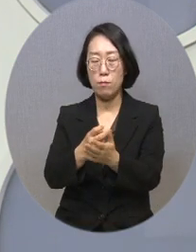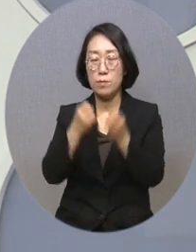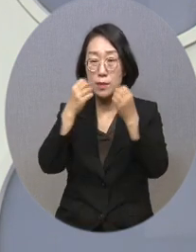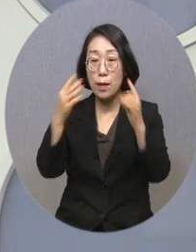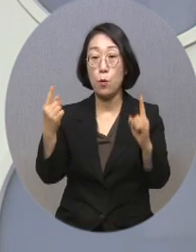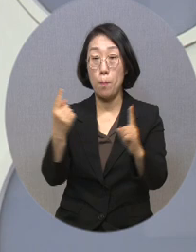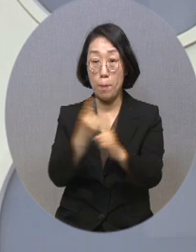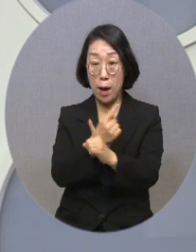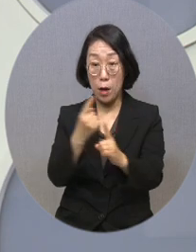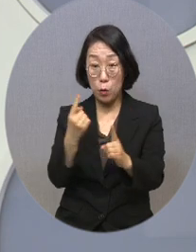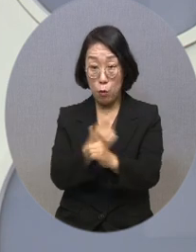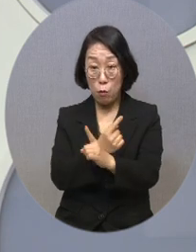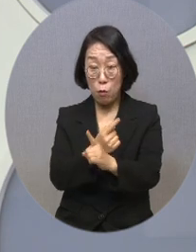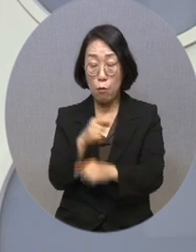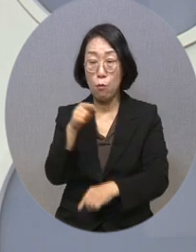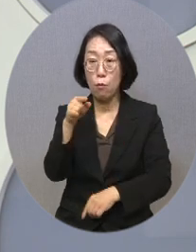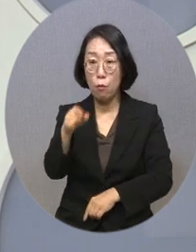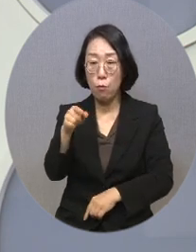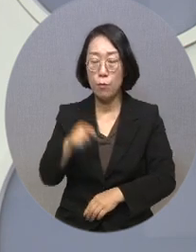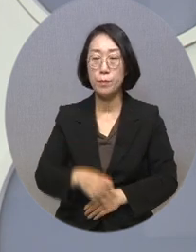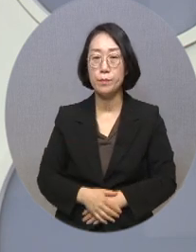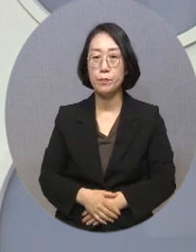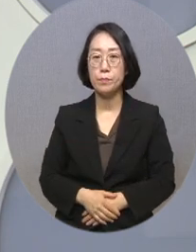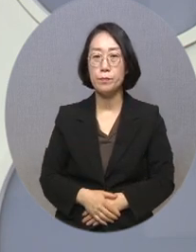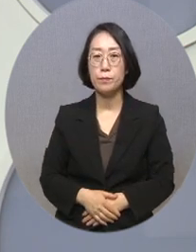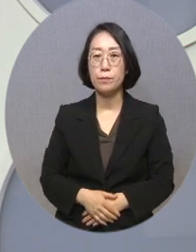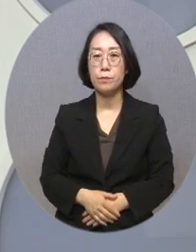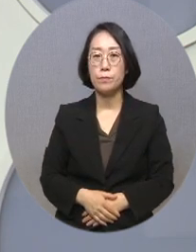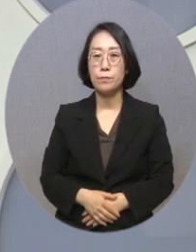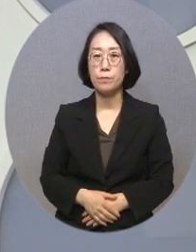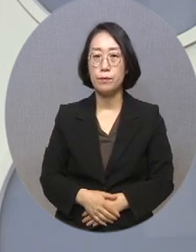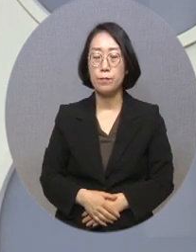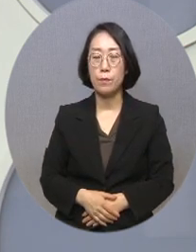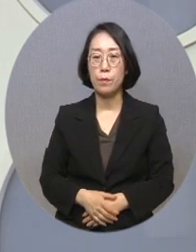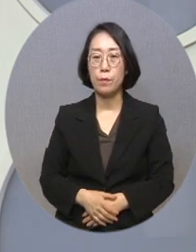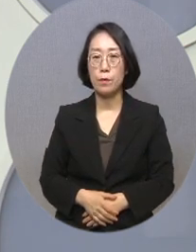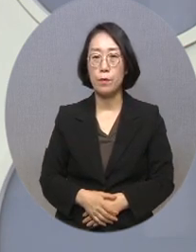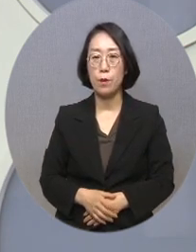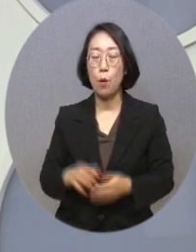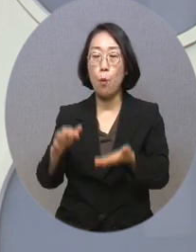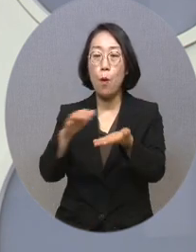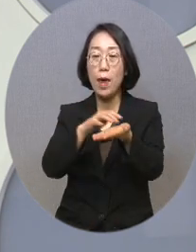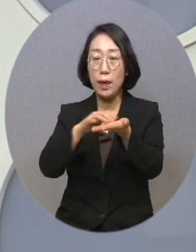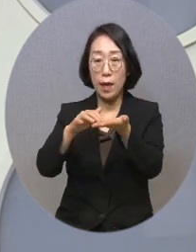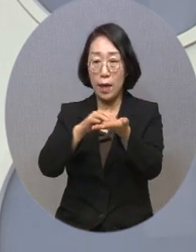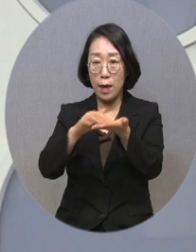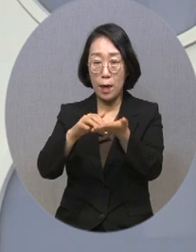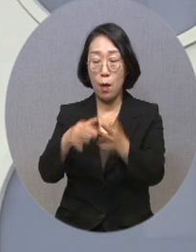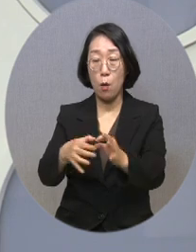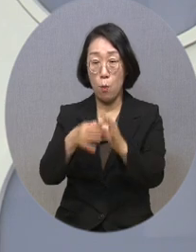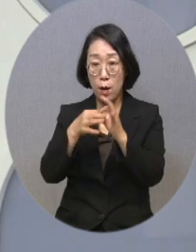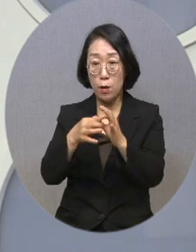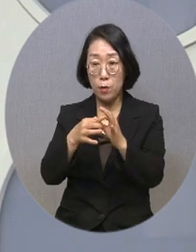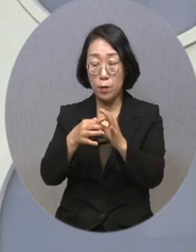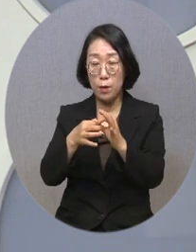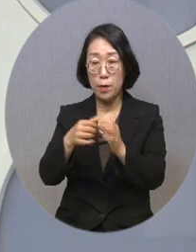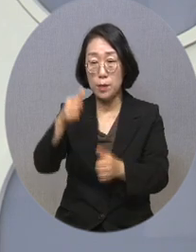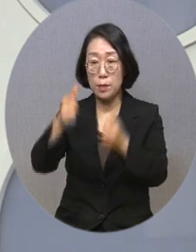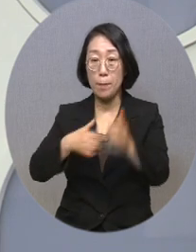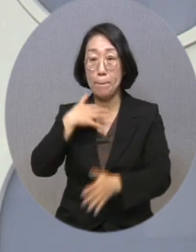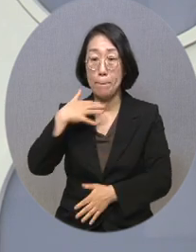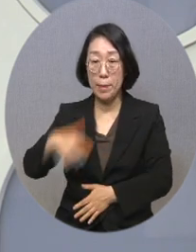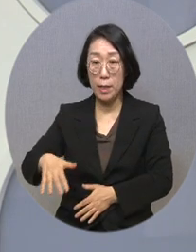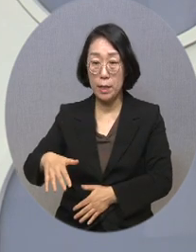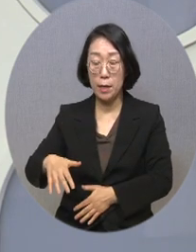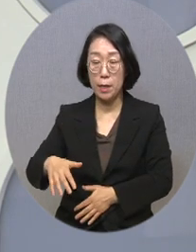네. 사실은 이제 그 회계학 시험을 보지 않은 변호사들에게